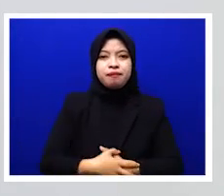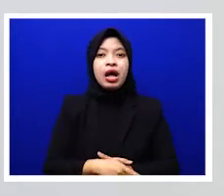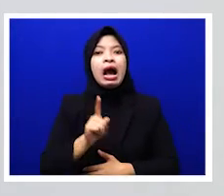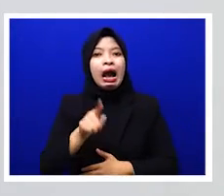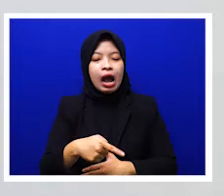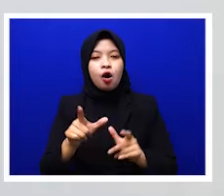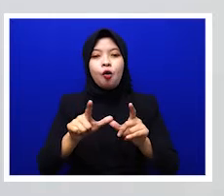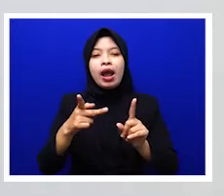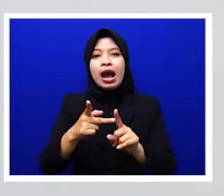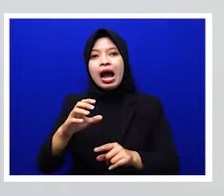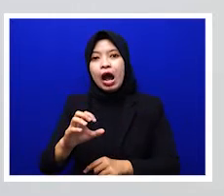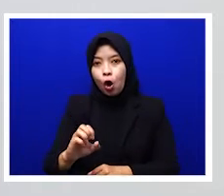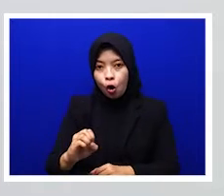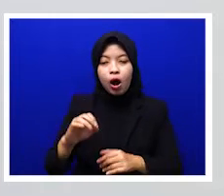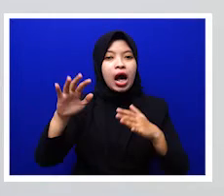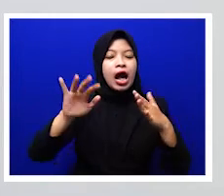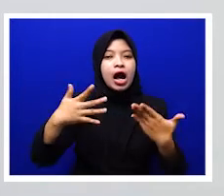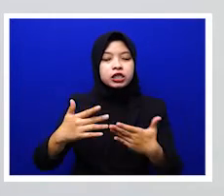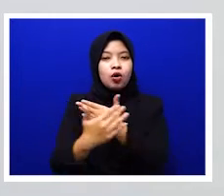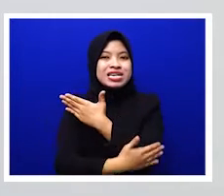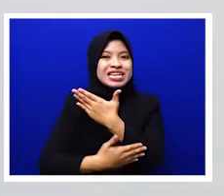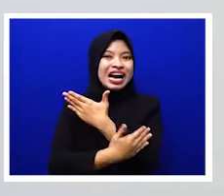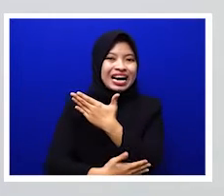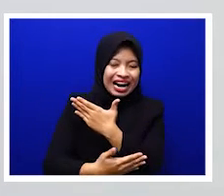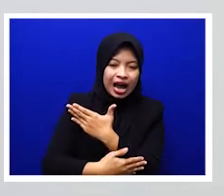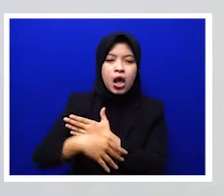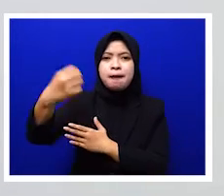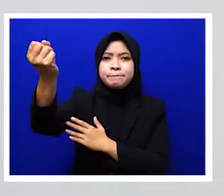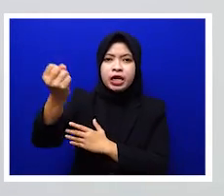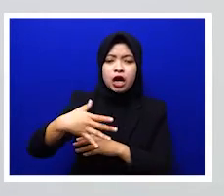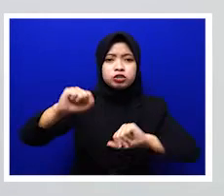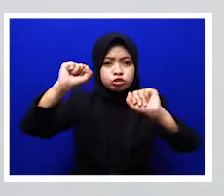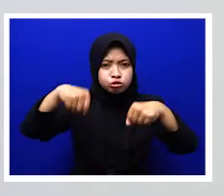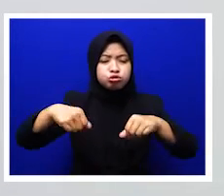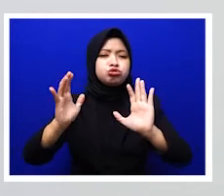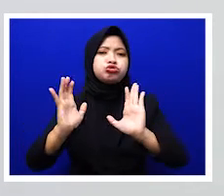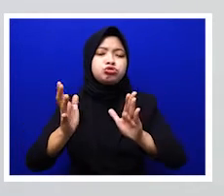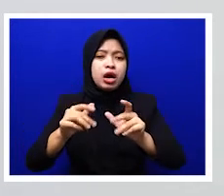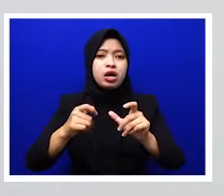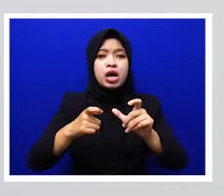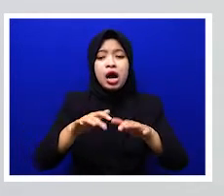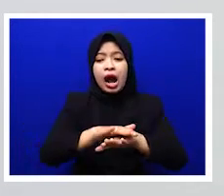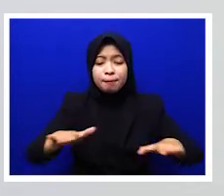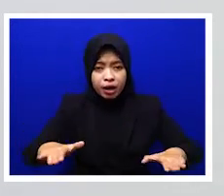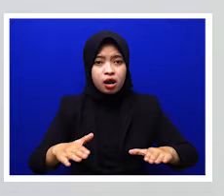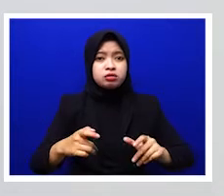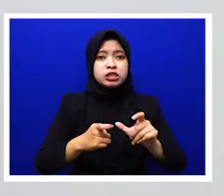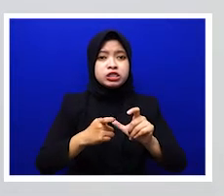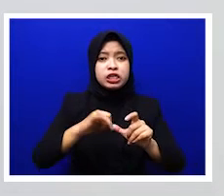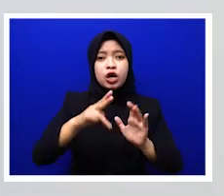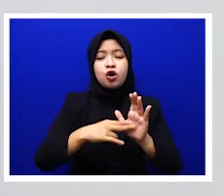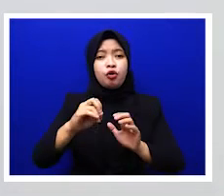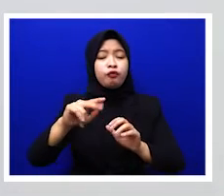satu sisi WHO dan juga negara-negara itu sudah menyetujui penggunaan dan juga keamanan Sinovac